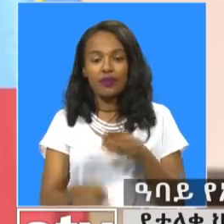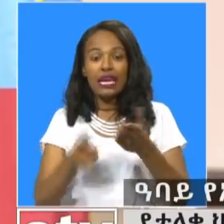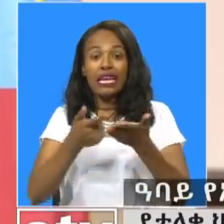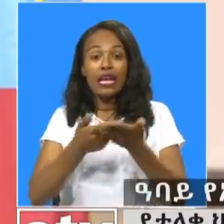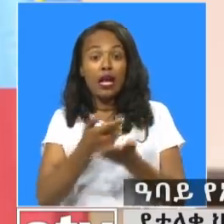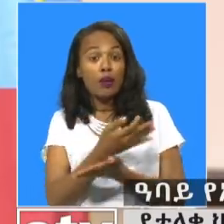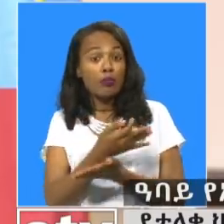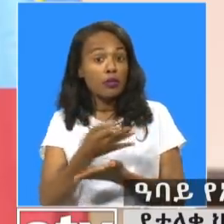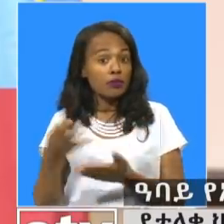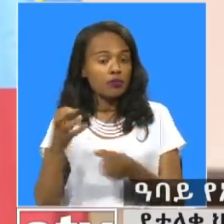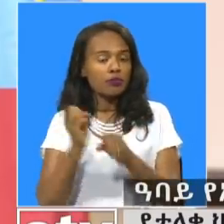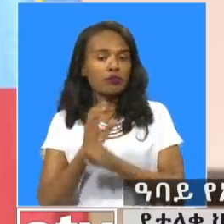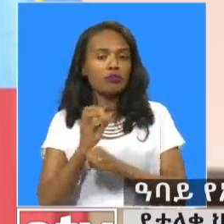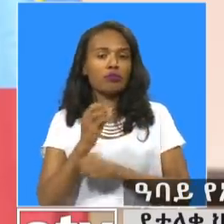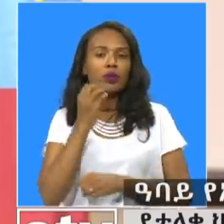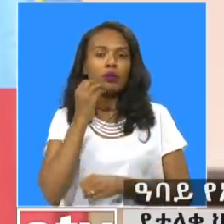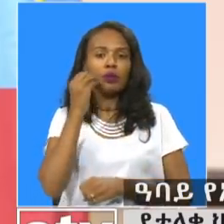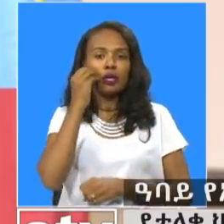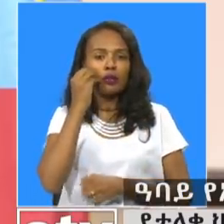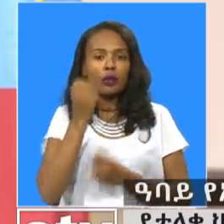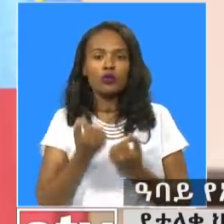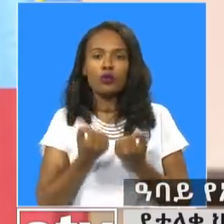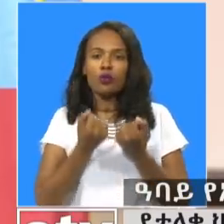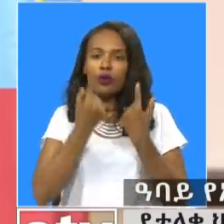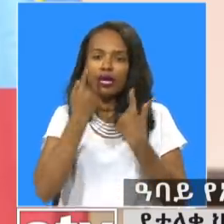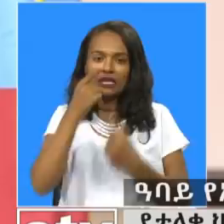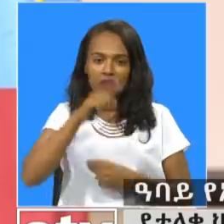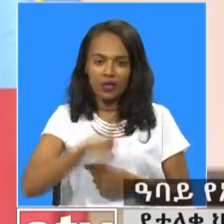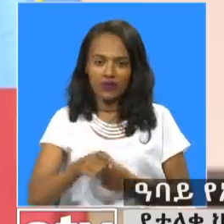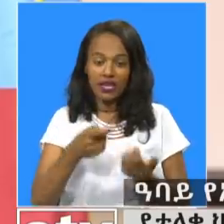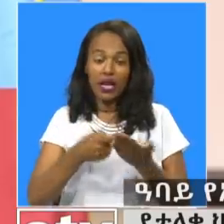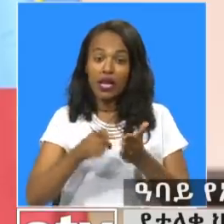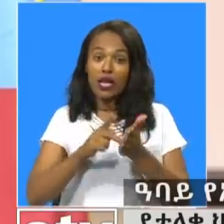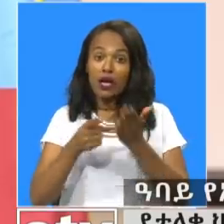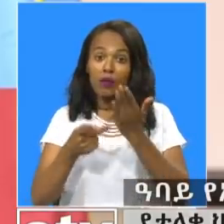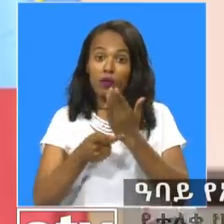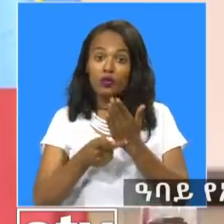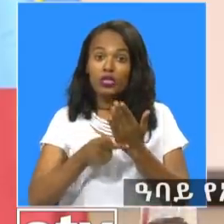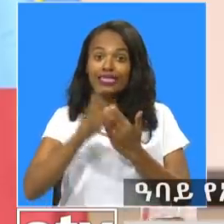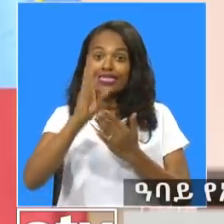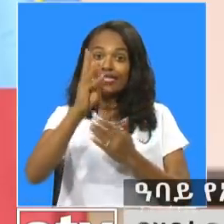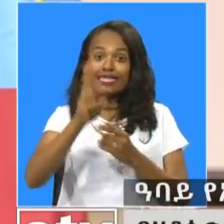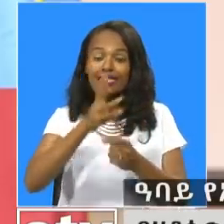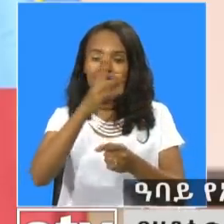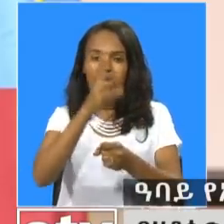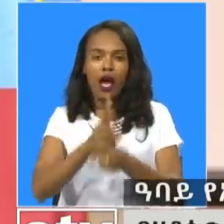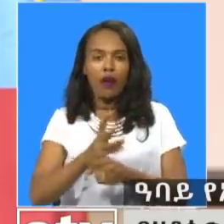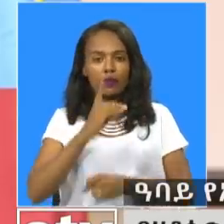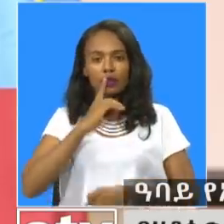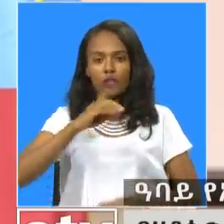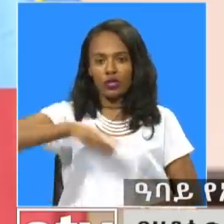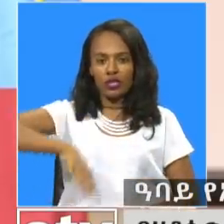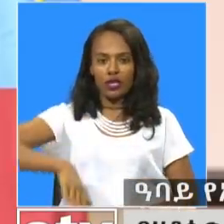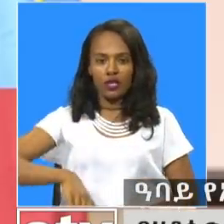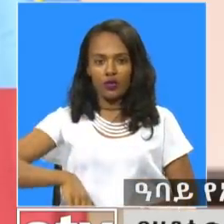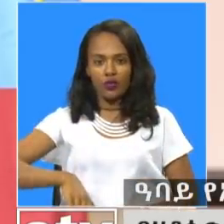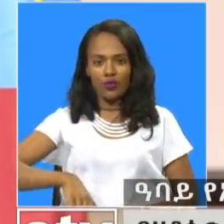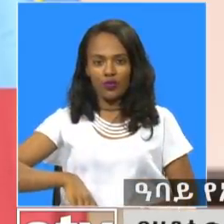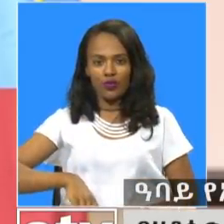ይሄ በደንብ በምክር ቤቱ መገንዘብ ያስፈልጋል። ይሄ ፕሮጀክት 6 አመት ነው የዘገየው።